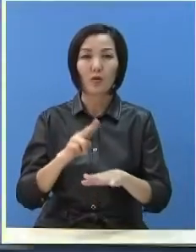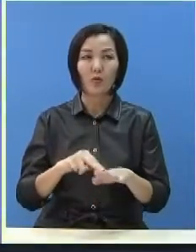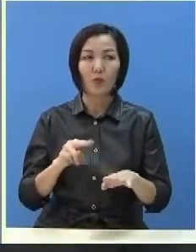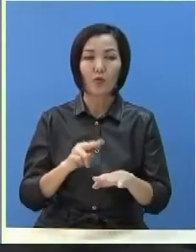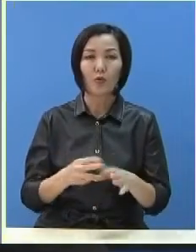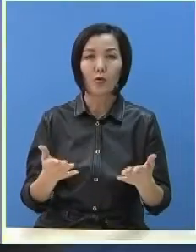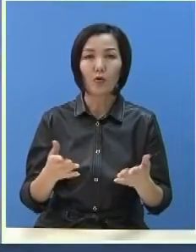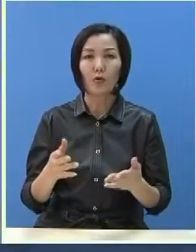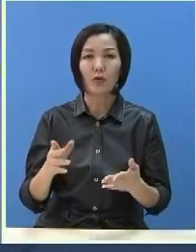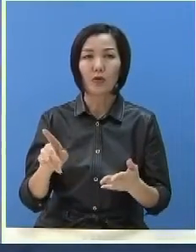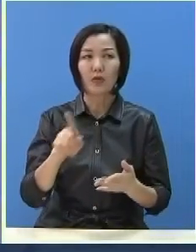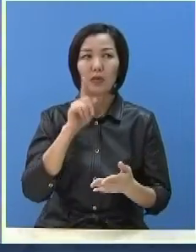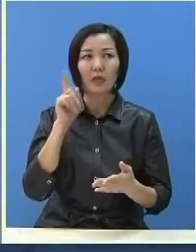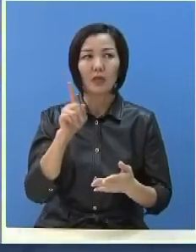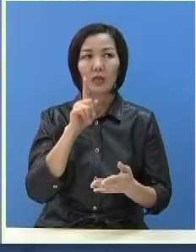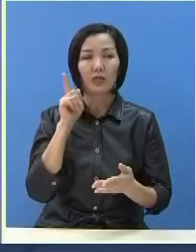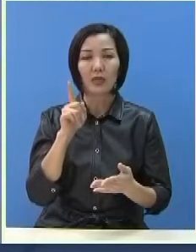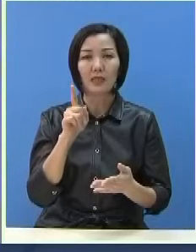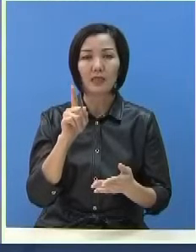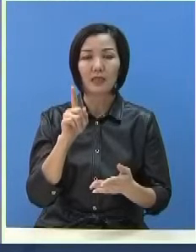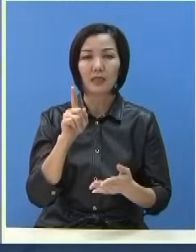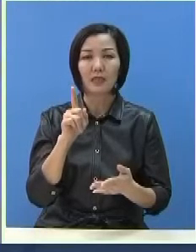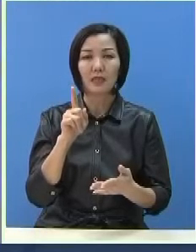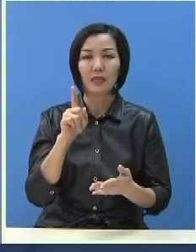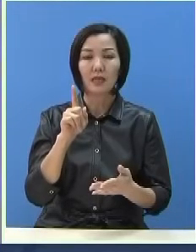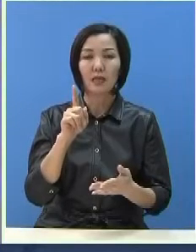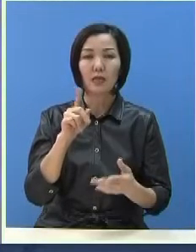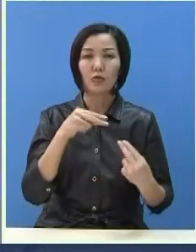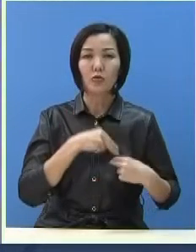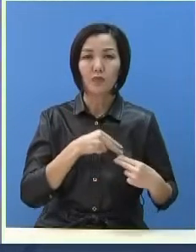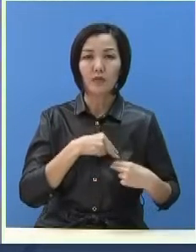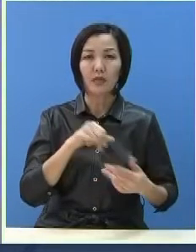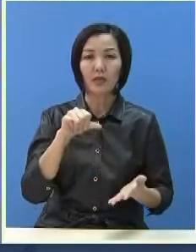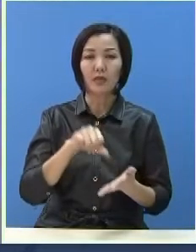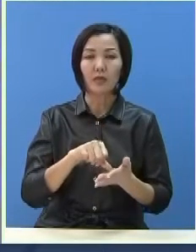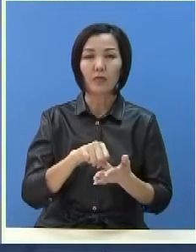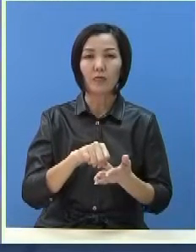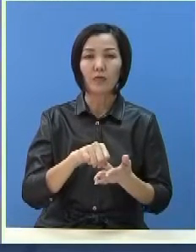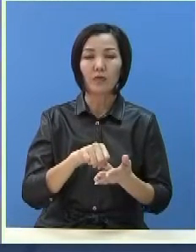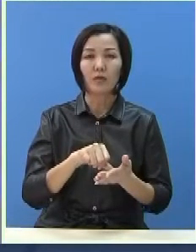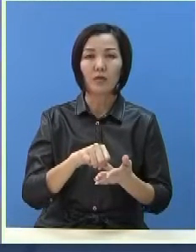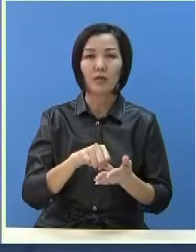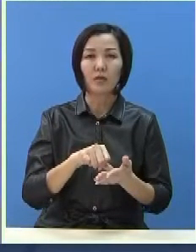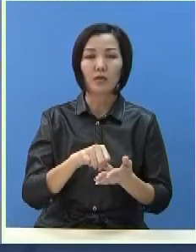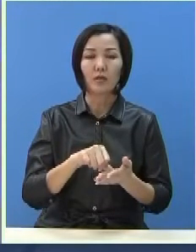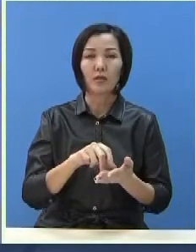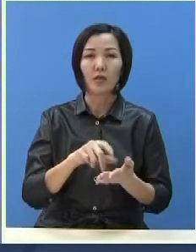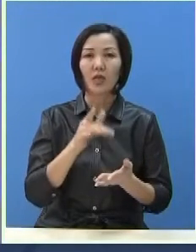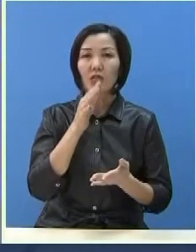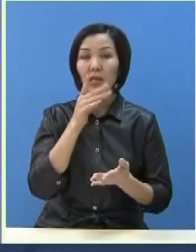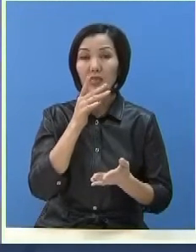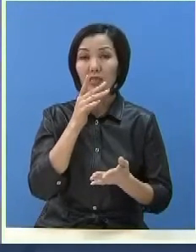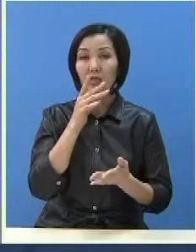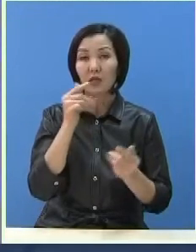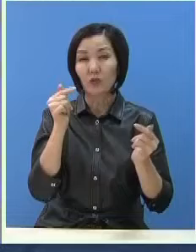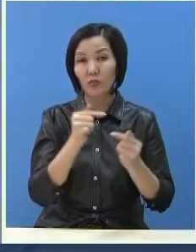мысалы жас шегі қойылған ғой, жас келді ма, жас келген уақытта отставкаға кетуге міндетті, иә отставкаға кетеді. Сол сияқты басқа